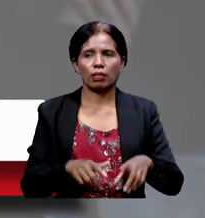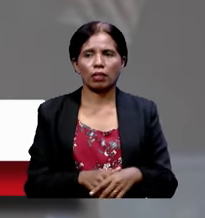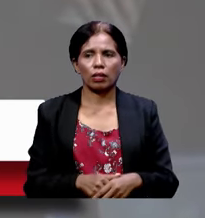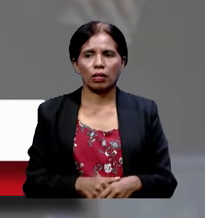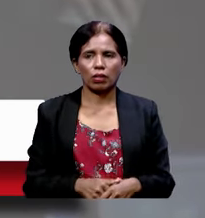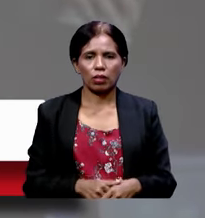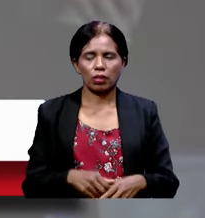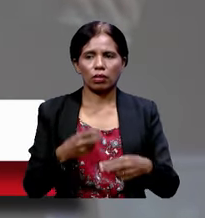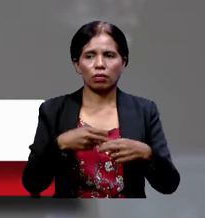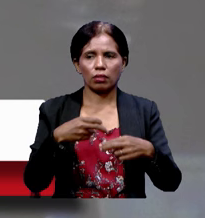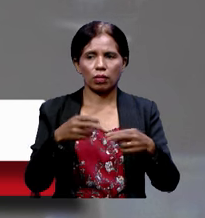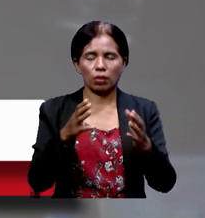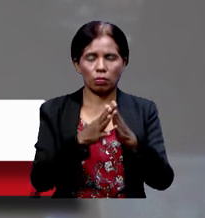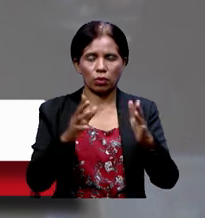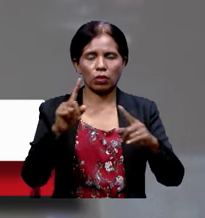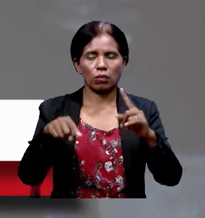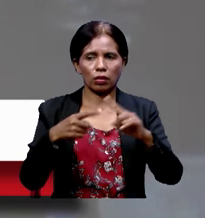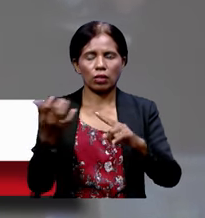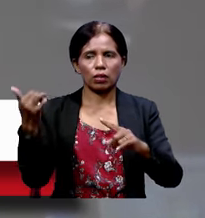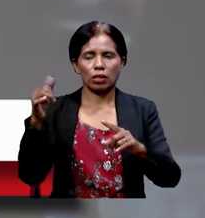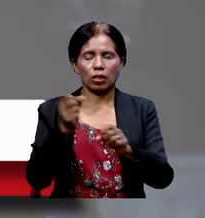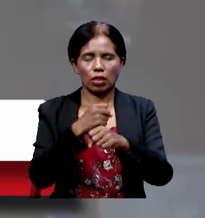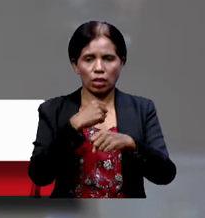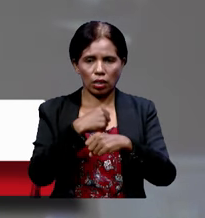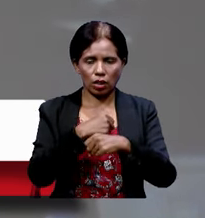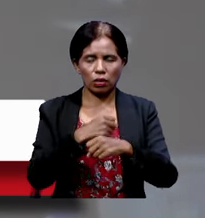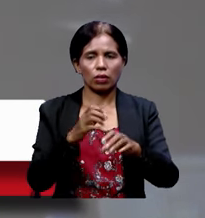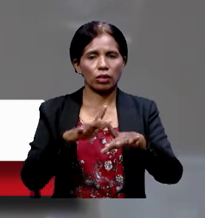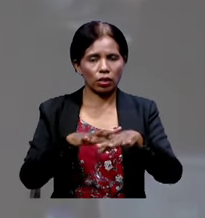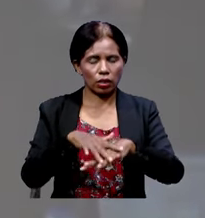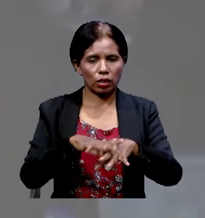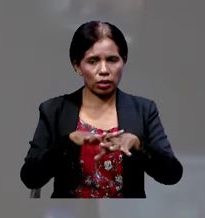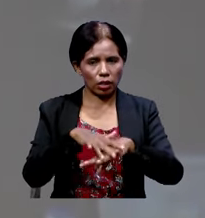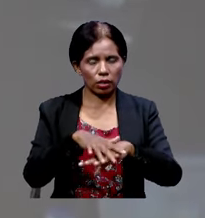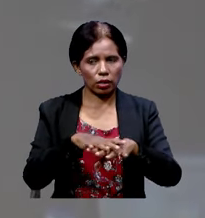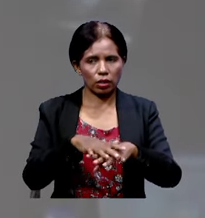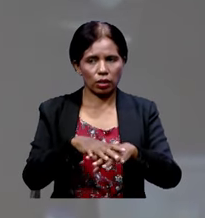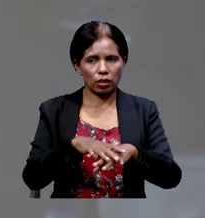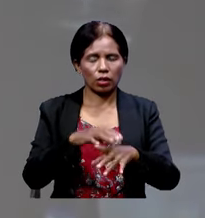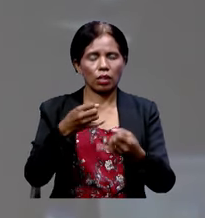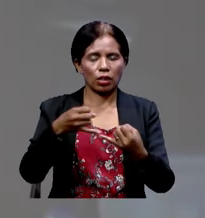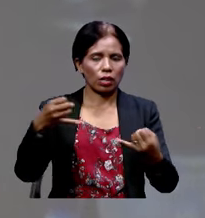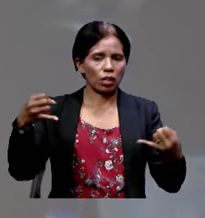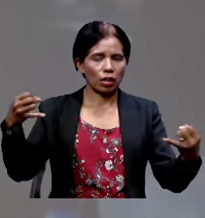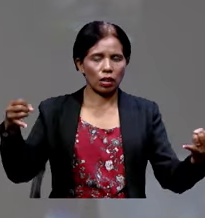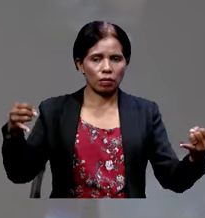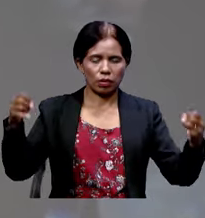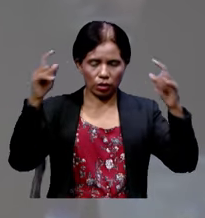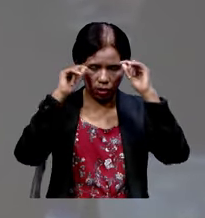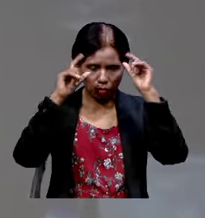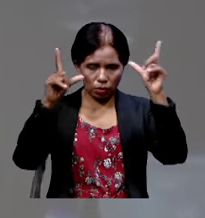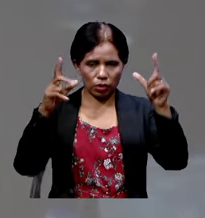fukur dificuldades bot wain hira sira soro tais maka problema ida maka kabas original timor nian